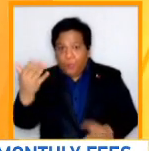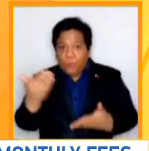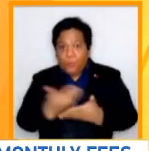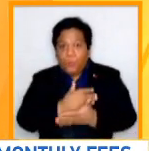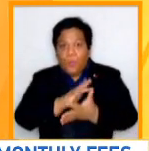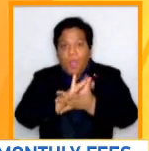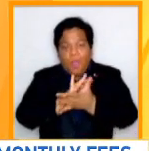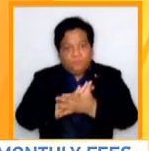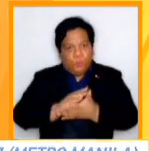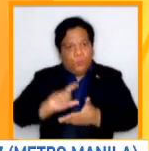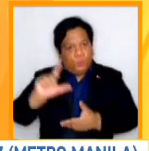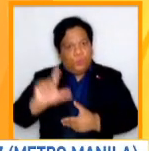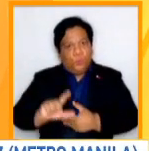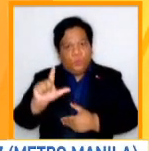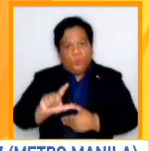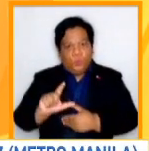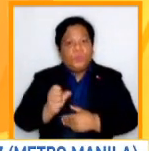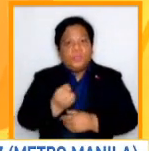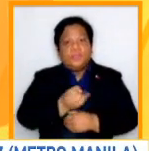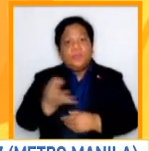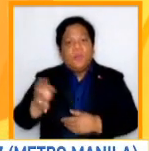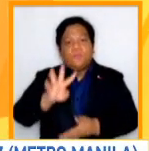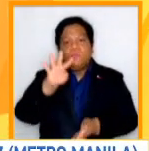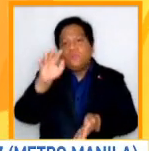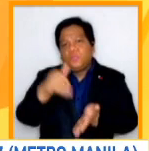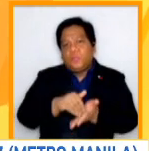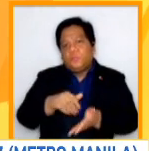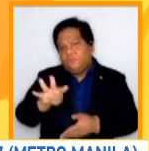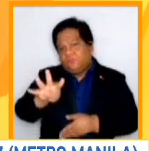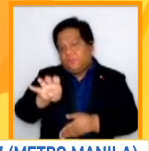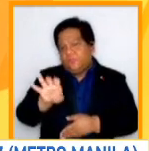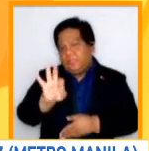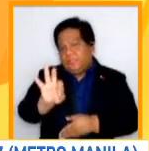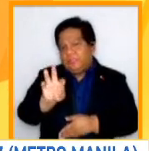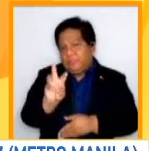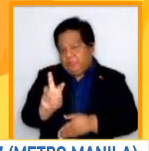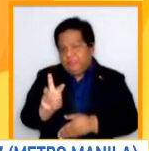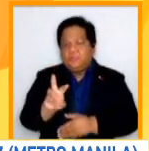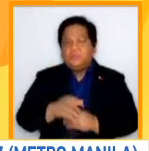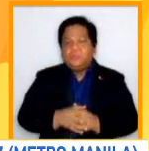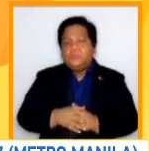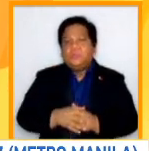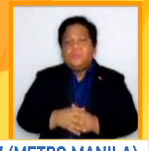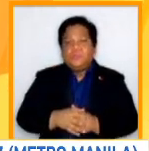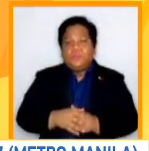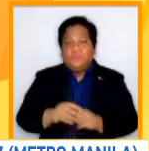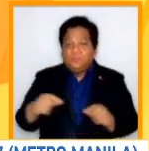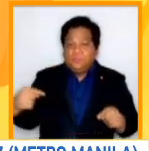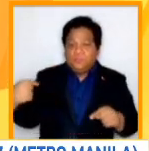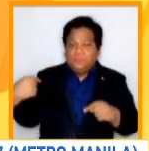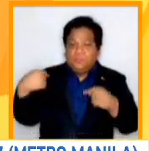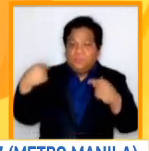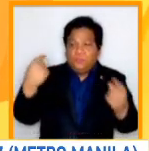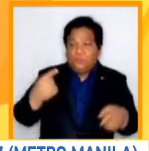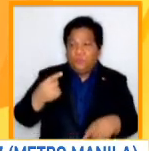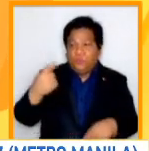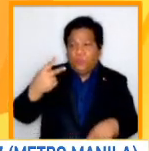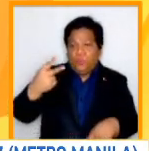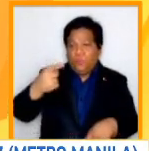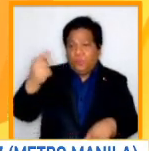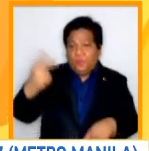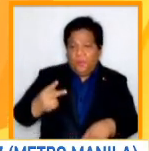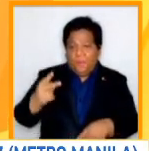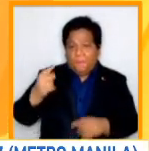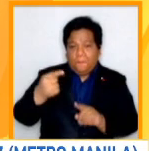4,496 ang mga bagong kaso base sa datos ng Department of Health. Pinakamababa rin sa loob ng 2.5 buwan ang active cases o nagpapagaling